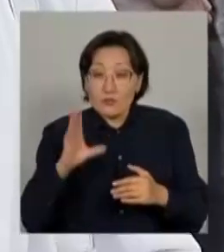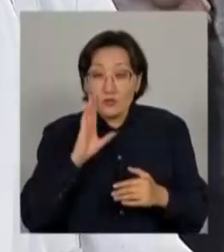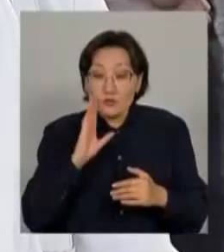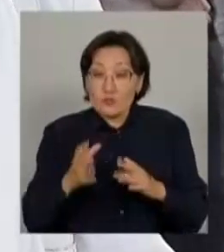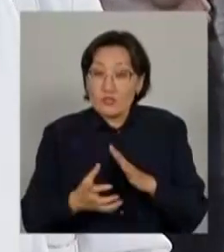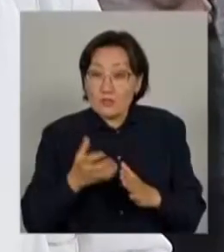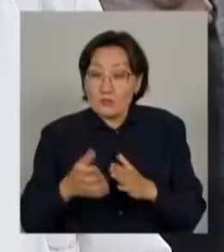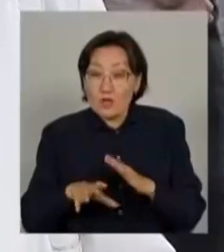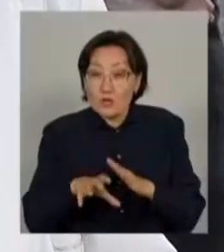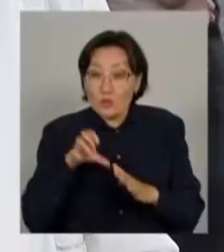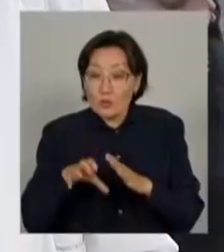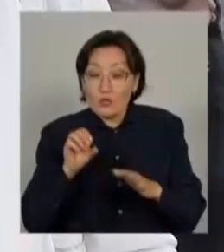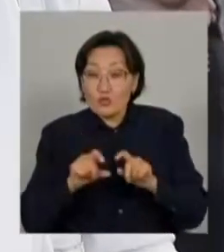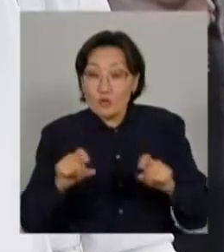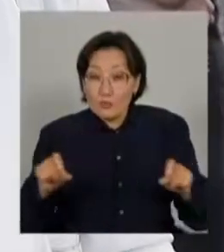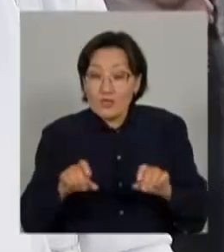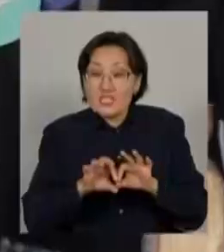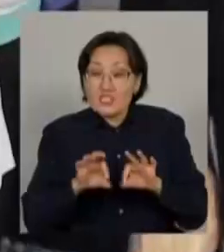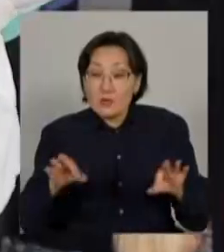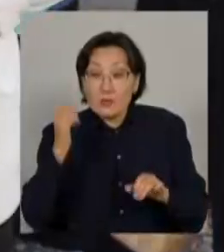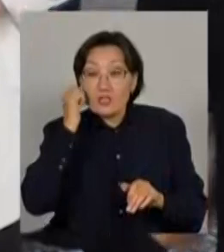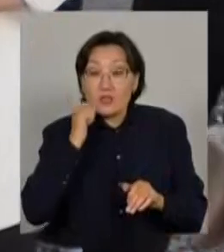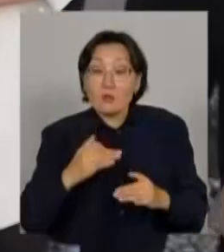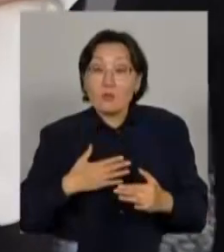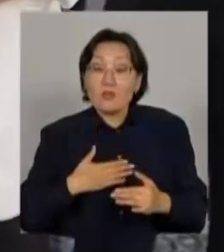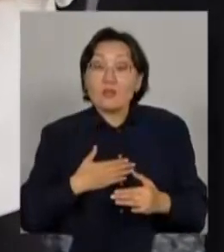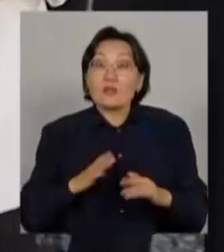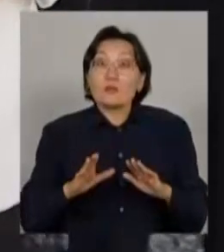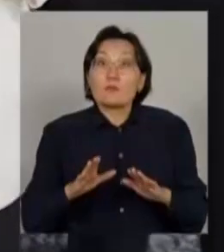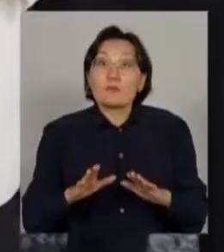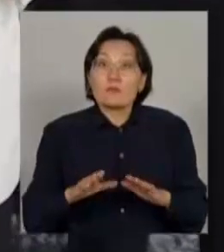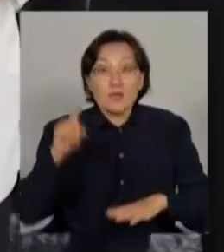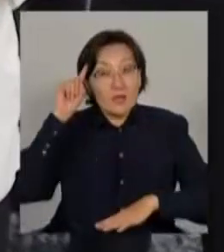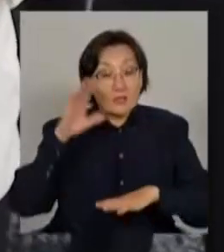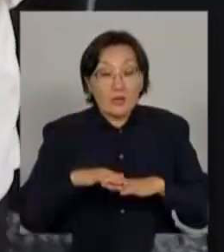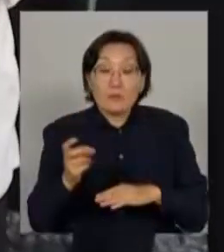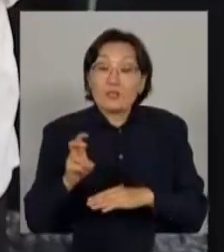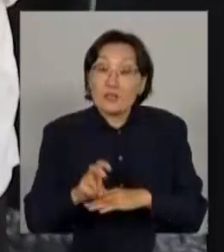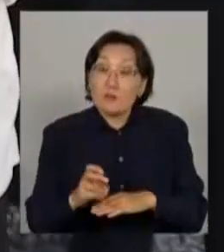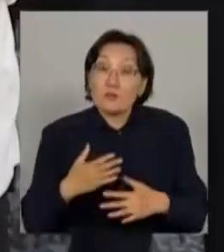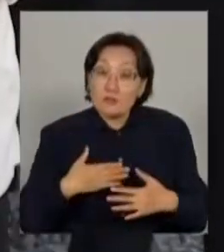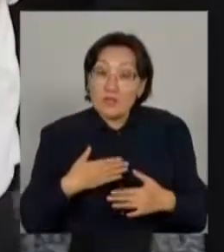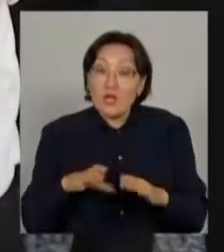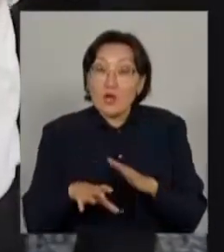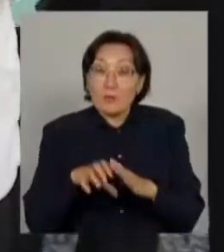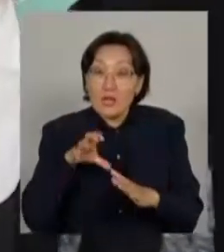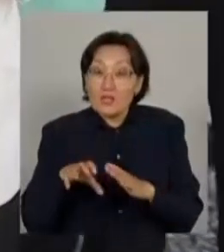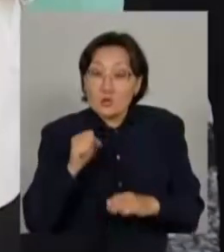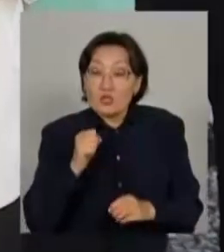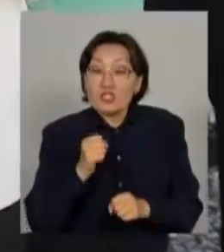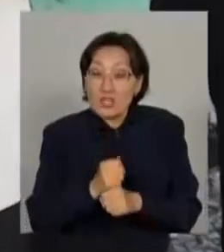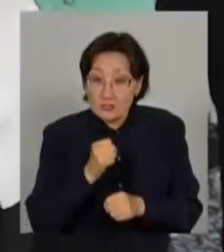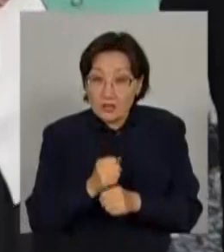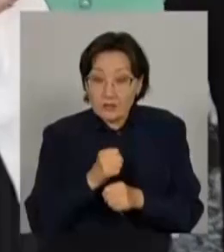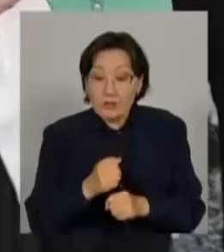тұр десе. Насостың трубасын көрсеңіздер, шіріп жатыр. Біз тек қана талап етеміз. Акимат келіп, бізге насос жасасын.